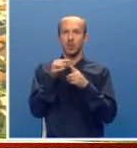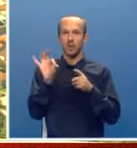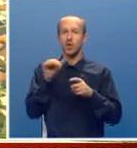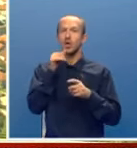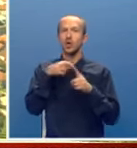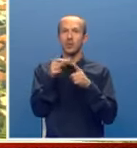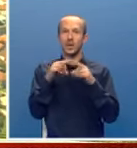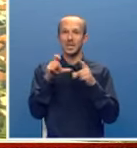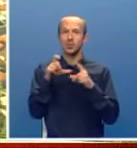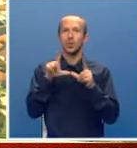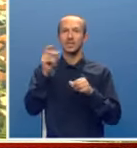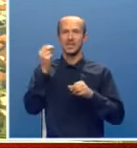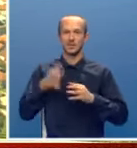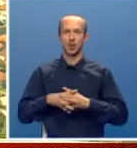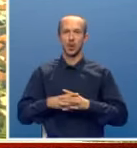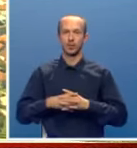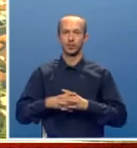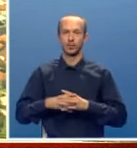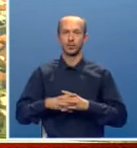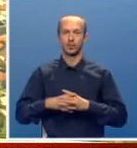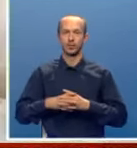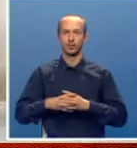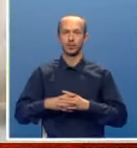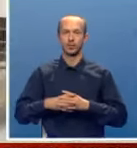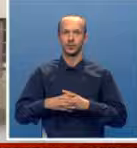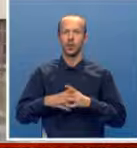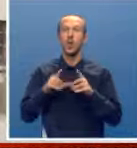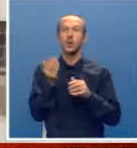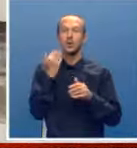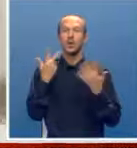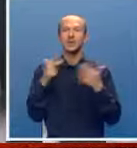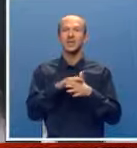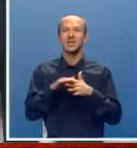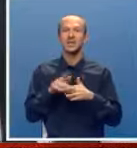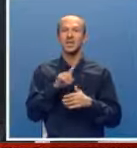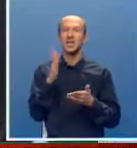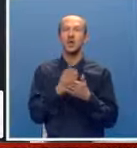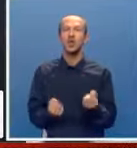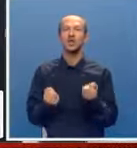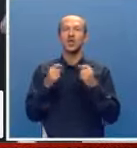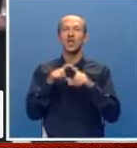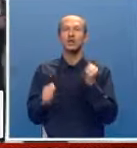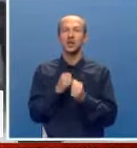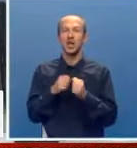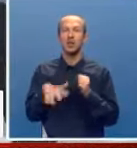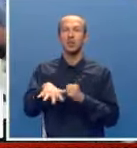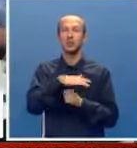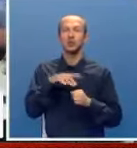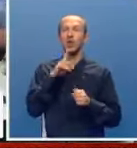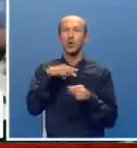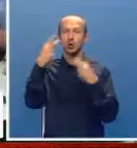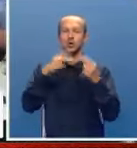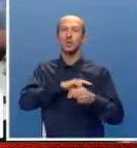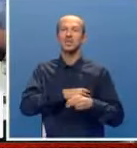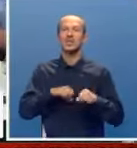i Kupres u Republici Srpskoj. U proteklih 8 mjeseci nije bilo teških krivičnih djela na području koje